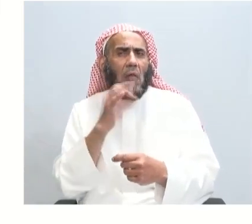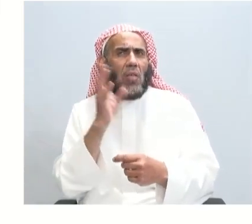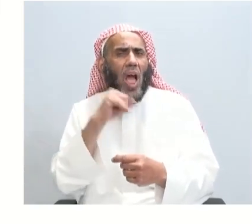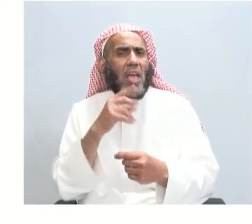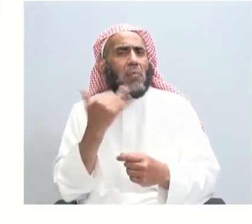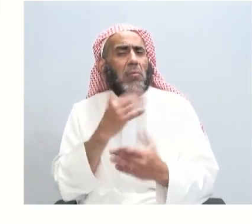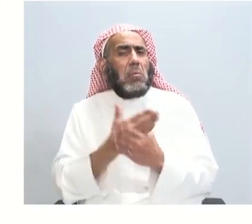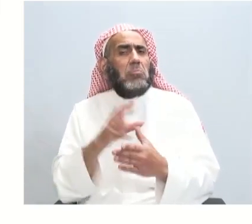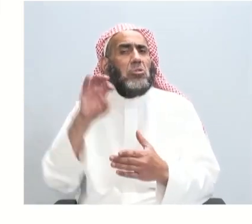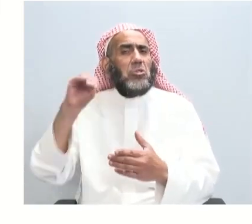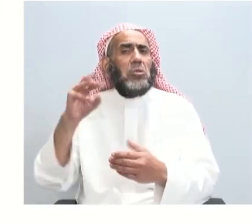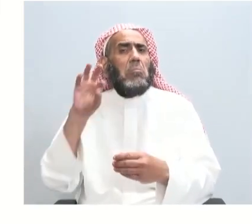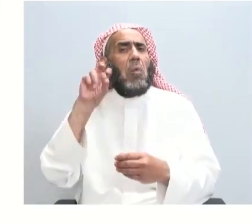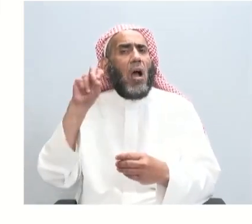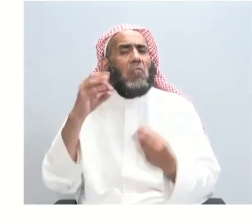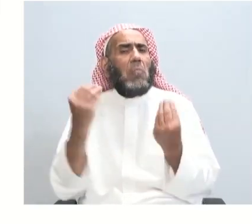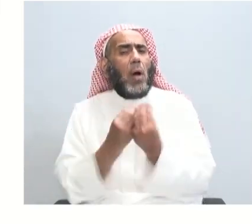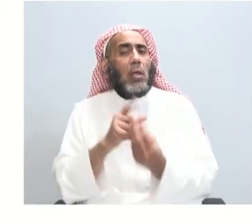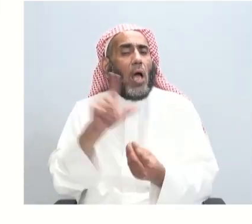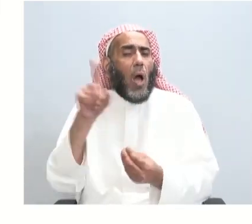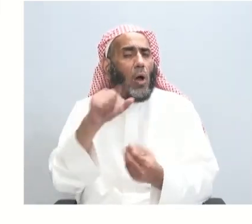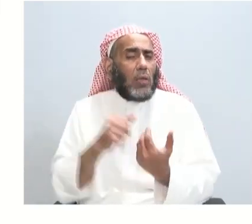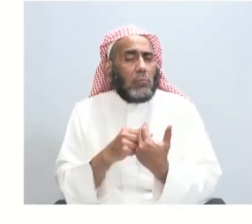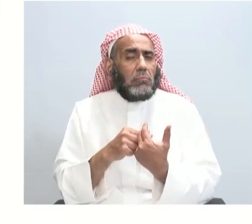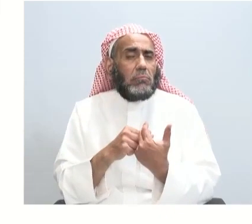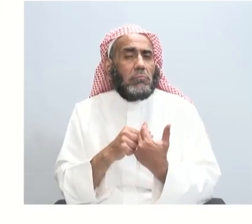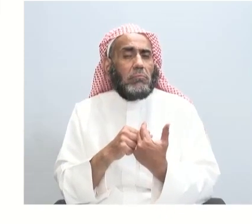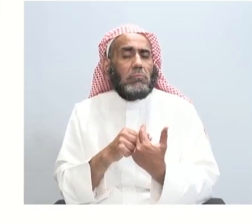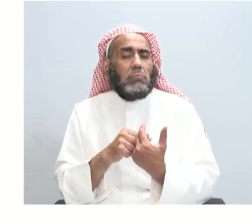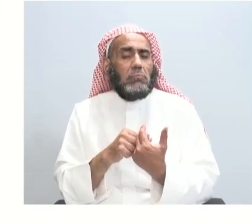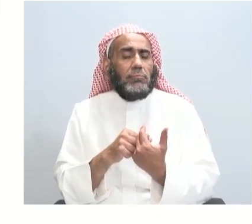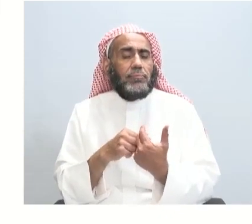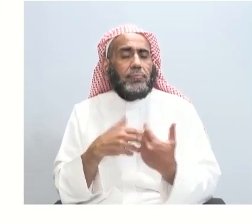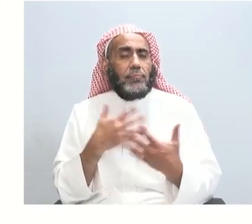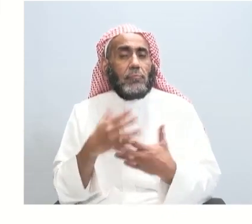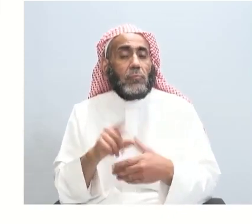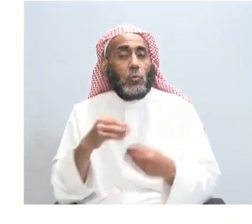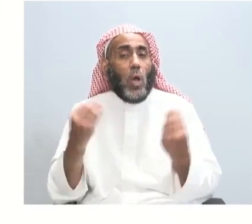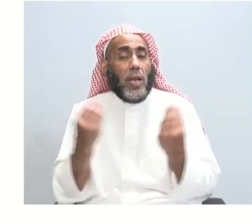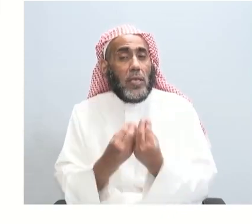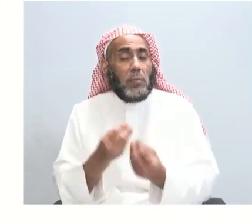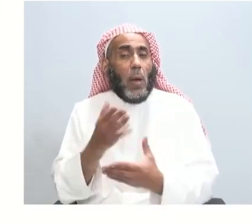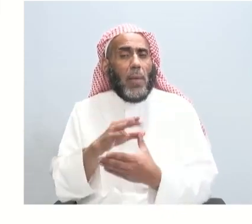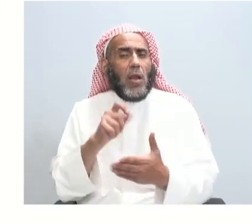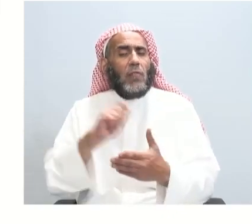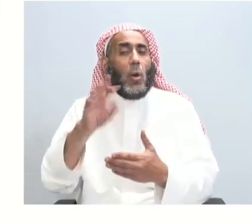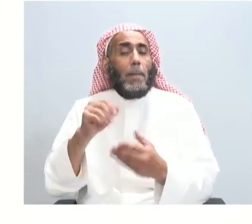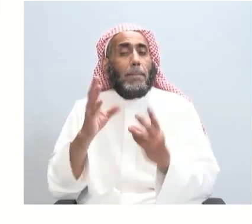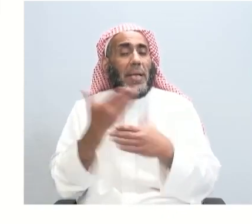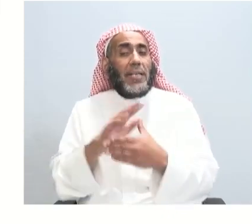عربي، صحيح أم خاطئ؟ هو أن يجمع بين في أصوله بين